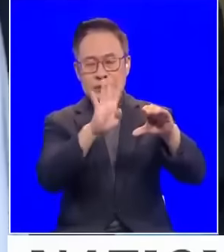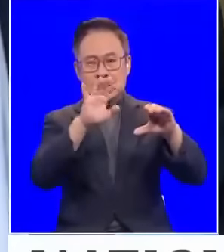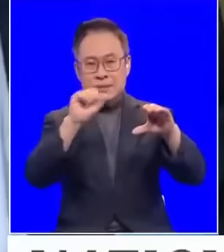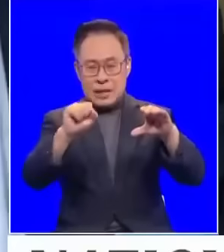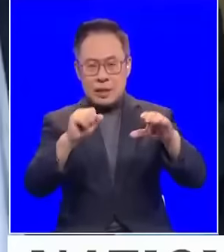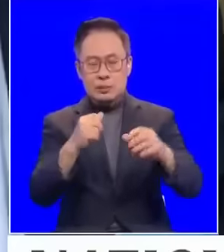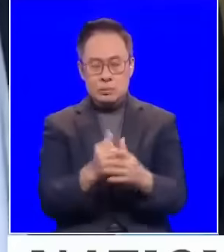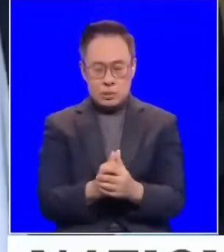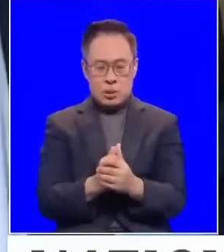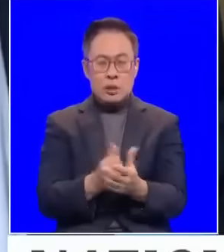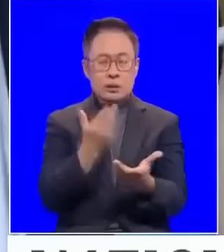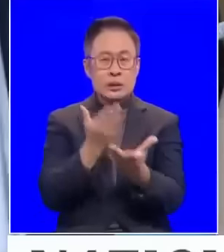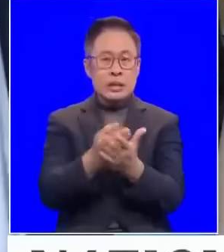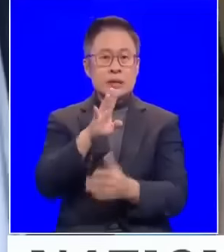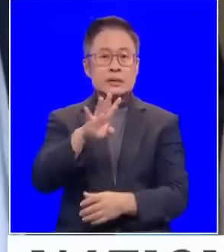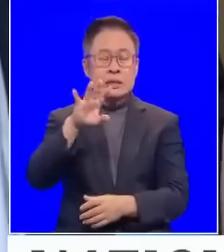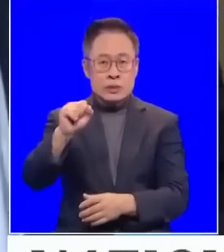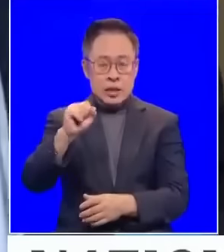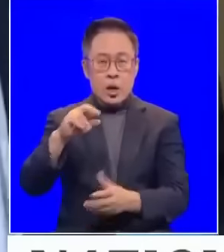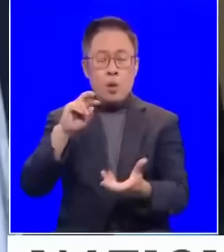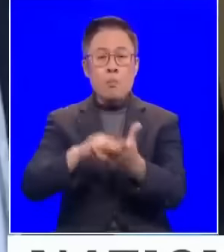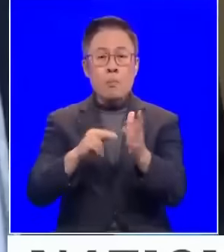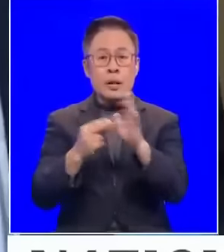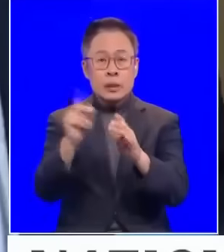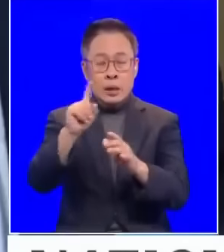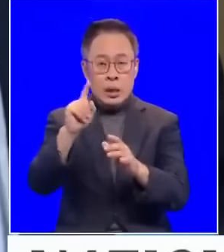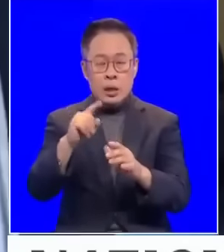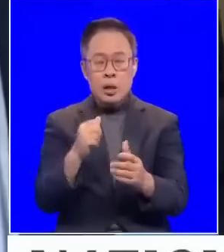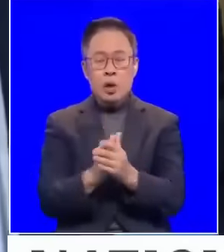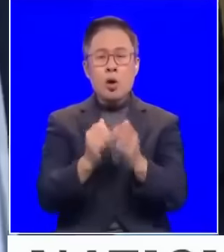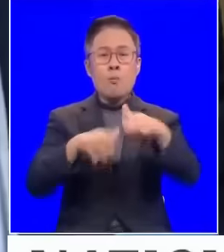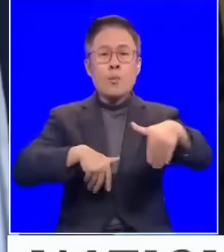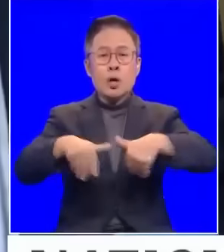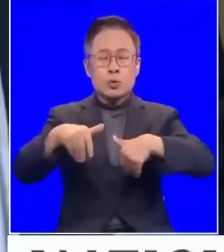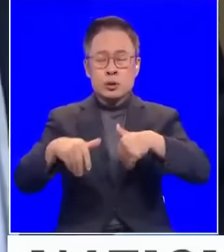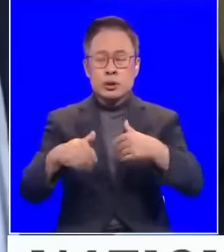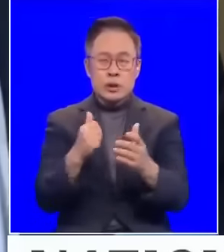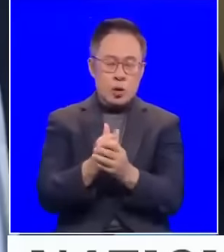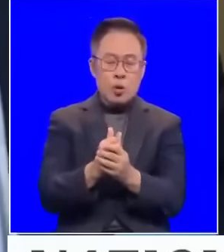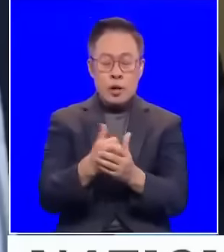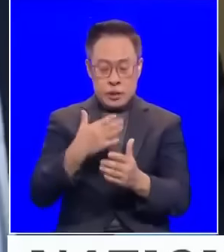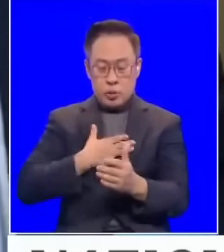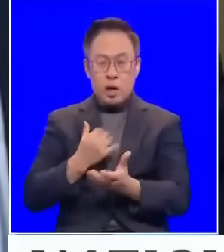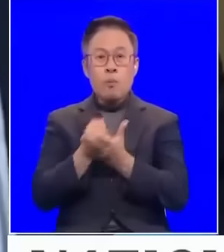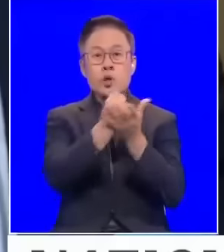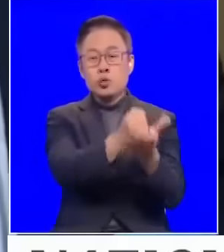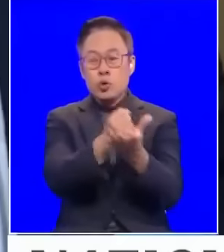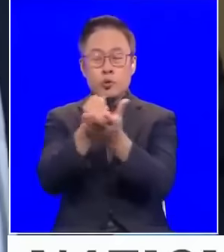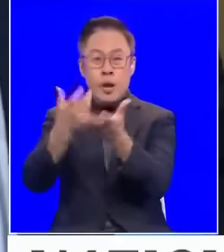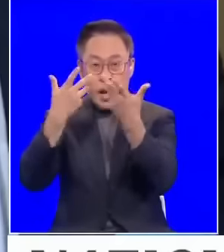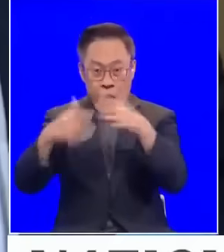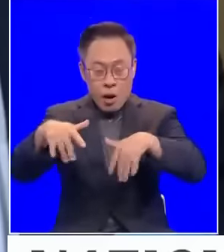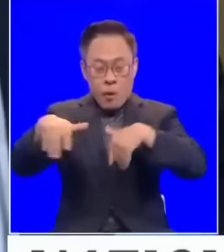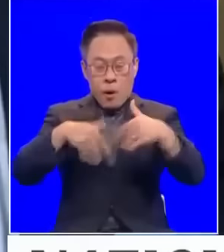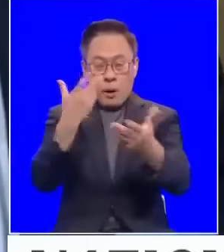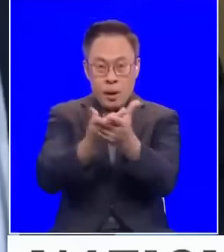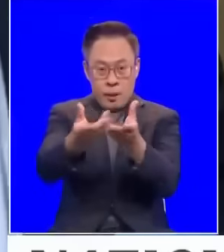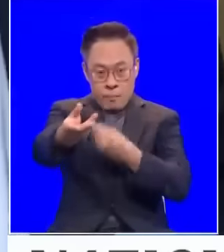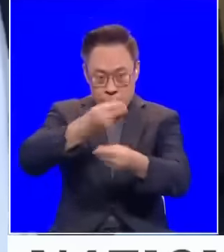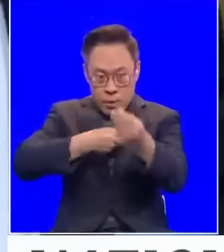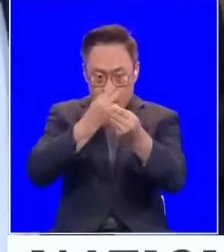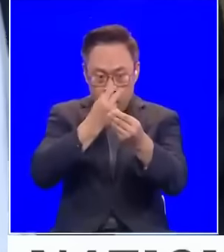แจงบอกว่าเงินก้อนนี้มันคือเงินที่เหมือนผู้เสียหายเนี่ยเขาสั่งซื้อสินค้า mm-hmm. จากบริษัทดีไอคอนไ